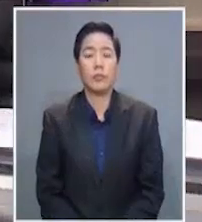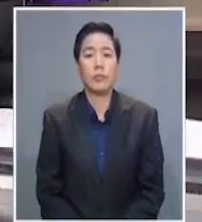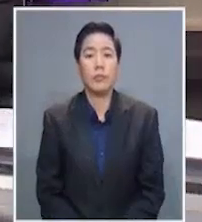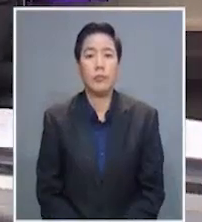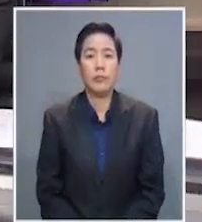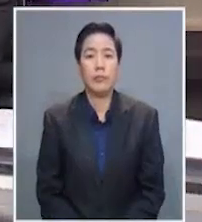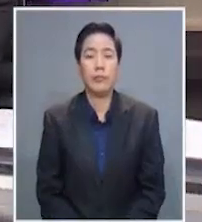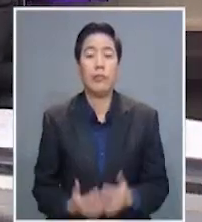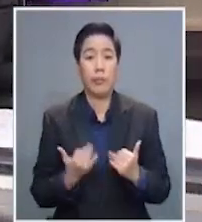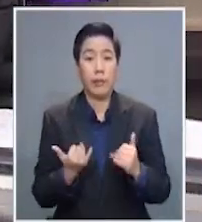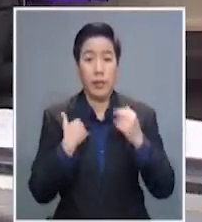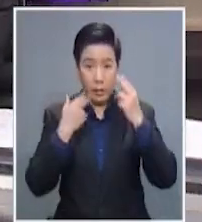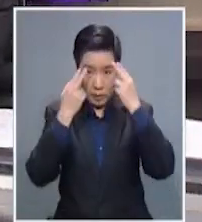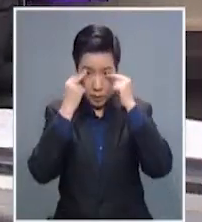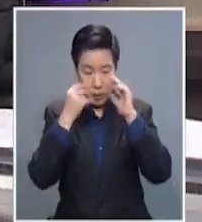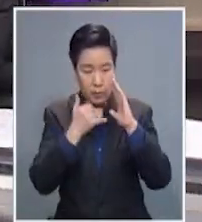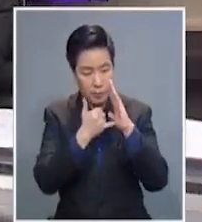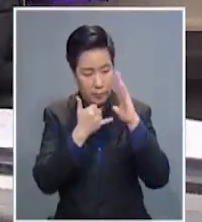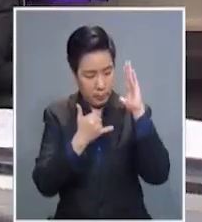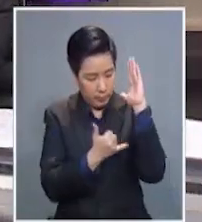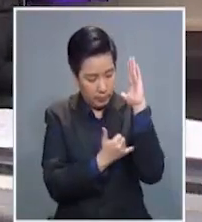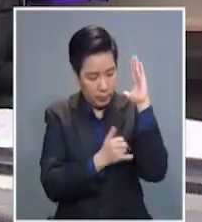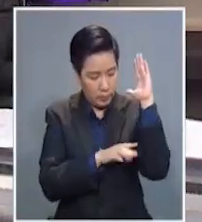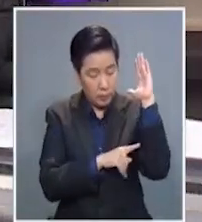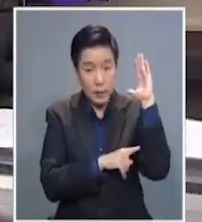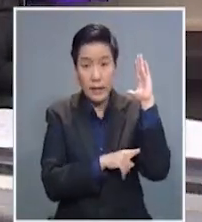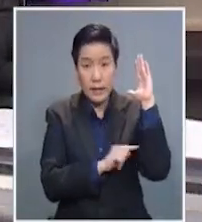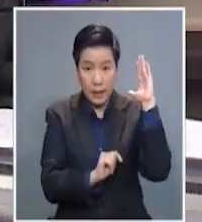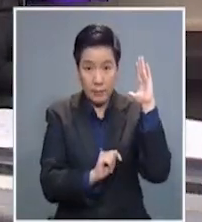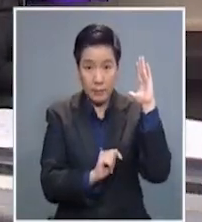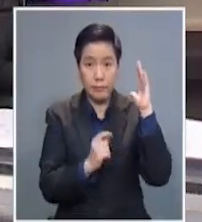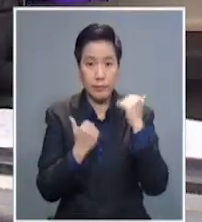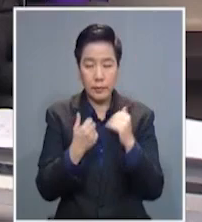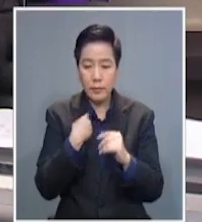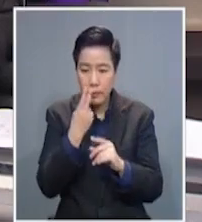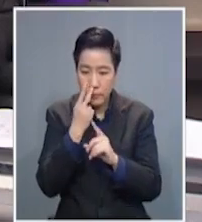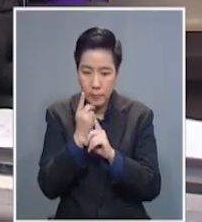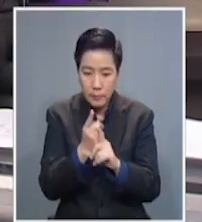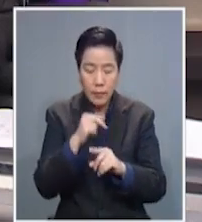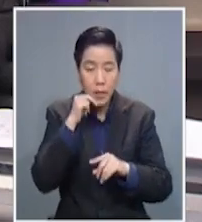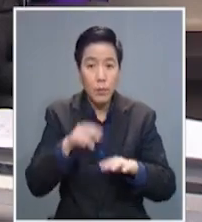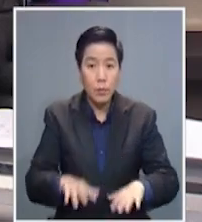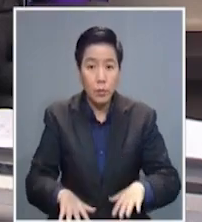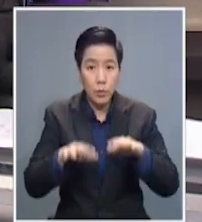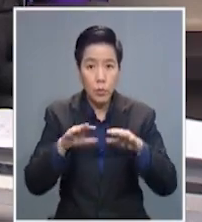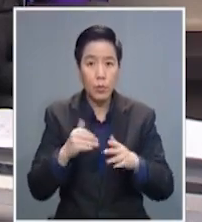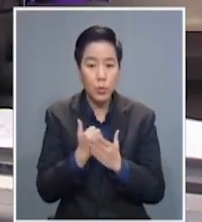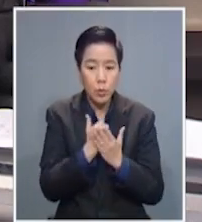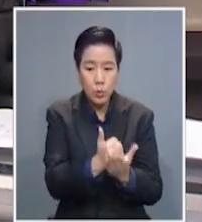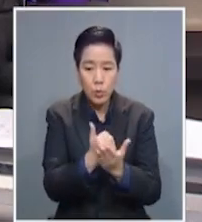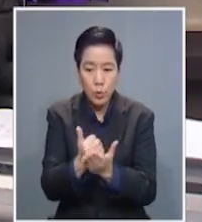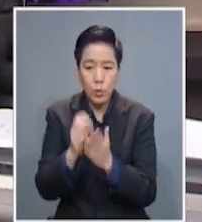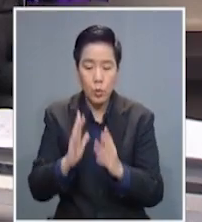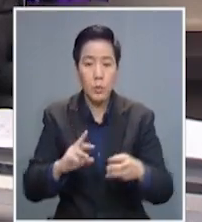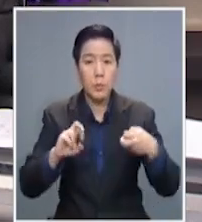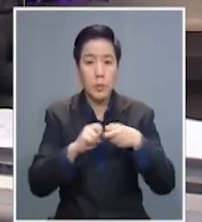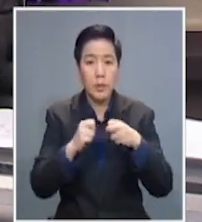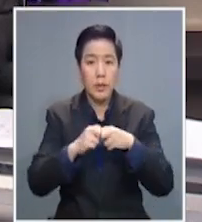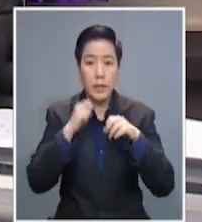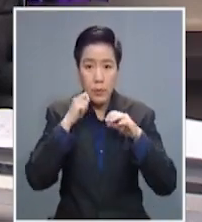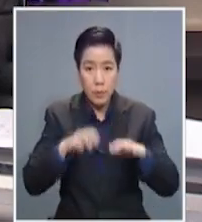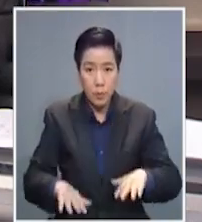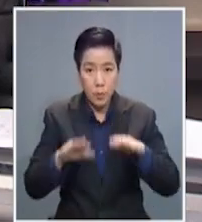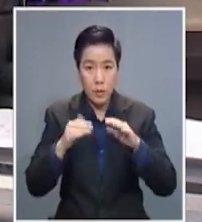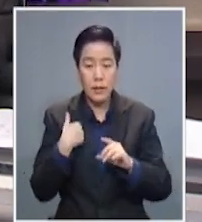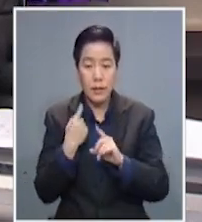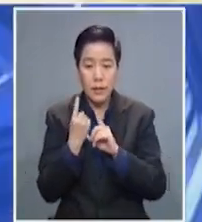ซึ่งขณะนี้นะครับท่านนายกรัฐมนตรีวันนี้ลงพื้นที่ไปอยู่ที่จังหวัดตรังเพื่อติดตามสถานการณ์น้ำท่วมแล้วก็ให้ความช่วยเหลือผู้ประสบอุทกภัยนะครับเ